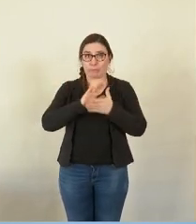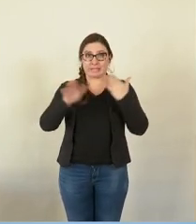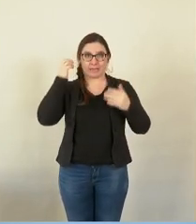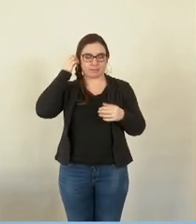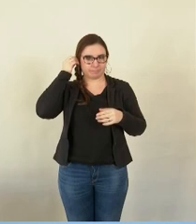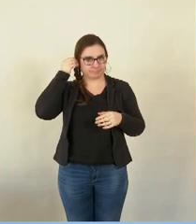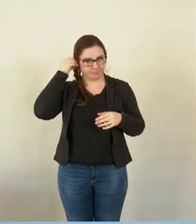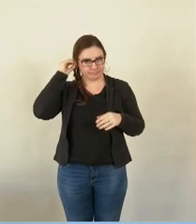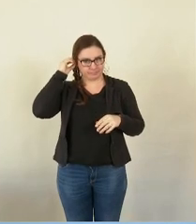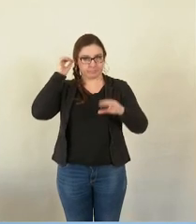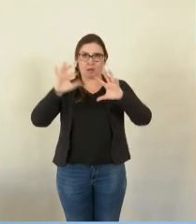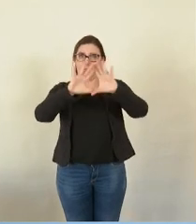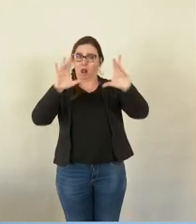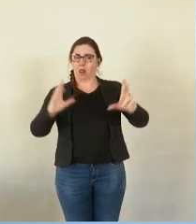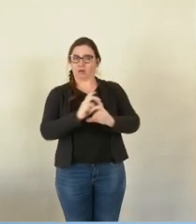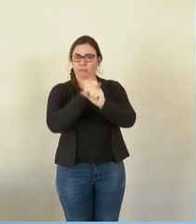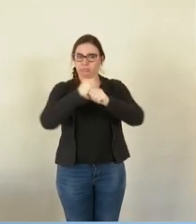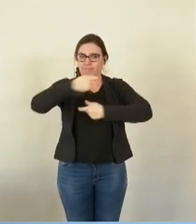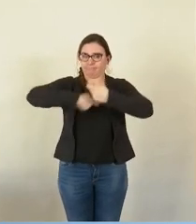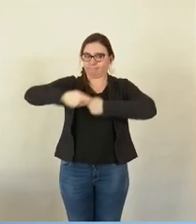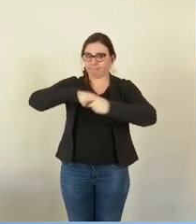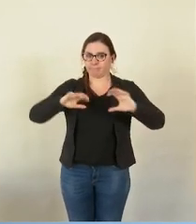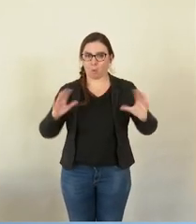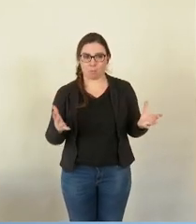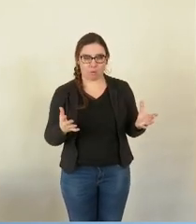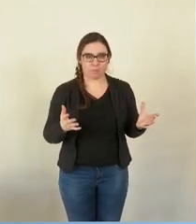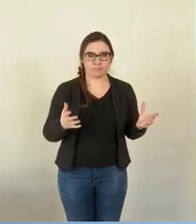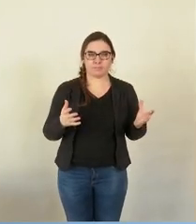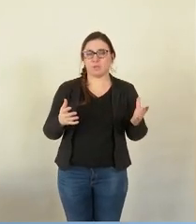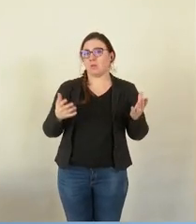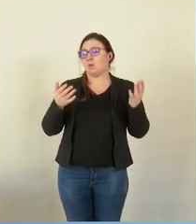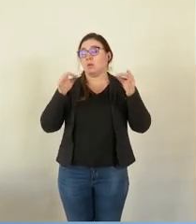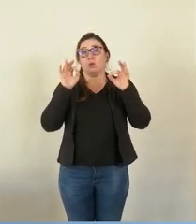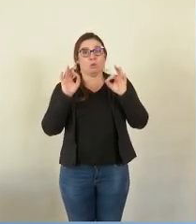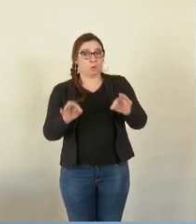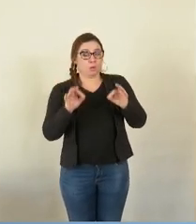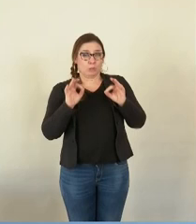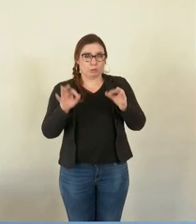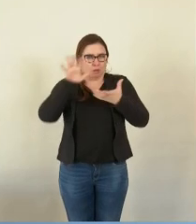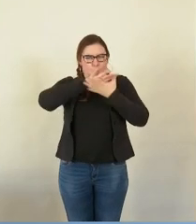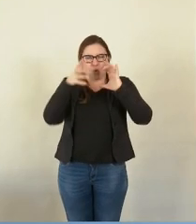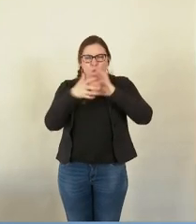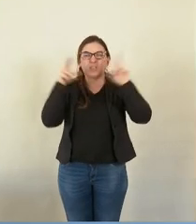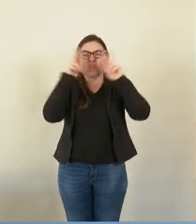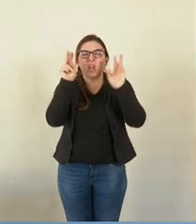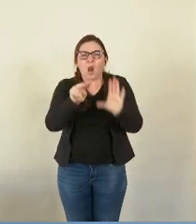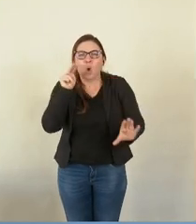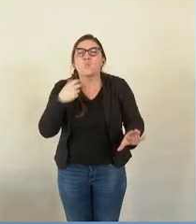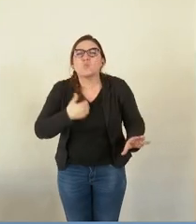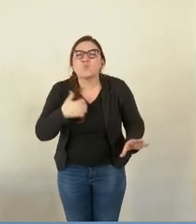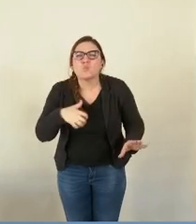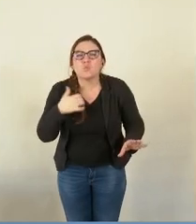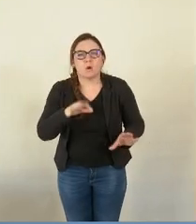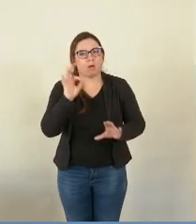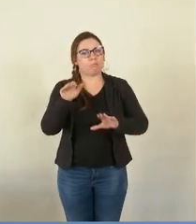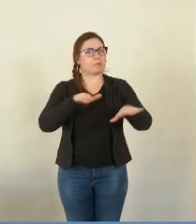rapidement résumer le principe des flux financiers mais quoi qu'il en soit et quelle que soit l'apparente complexité générale du mécanisme le système